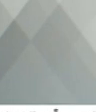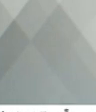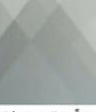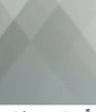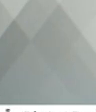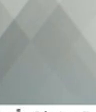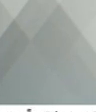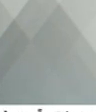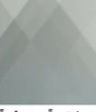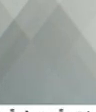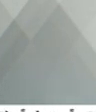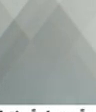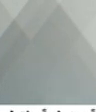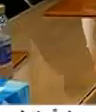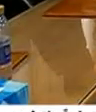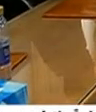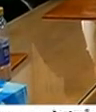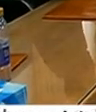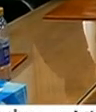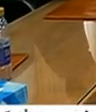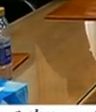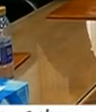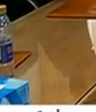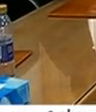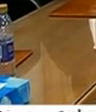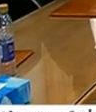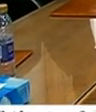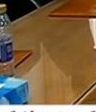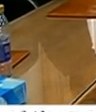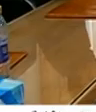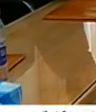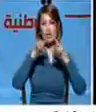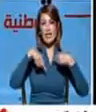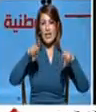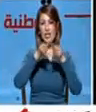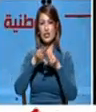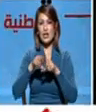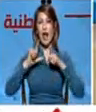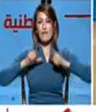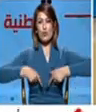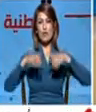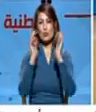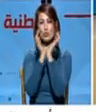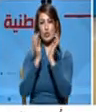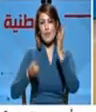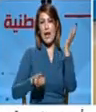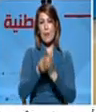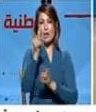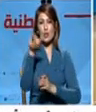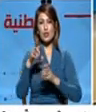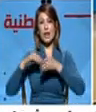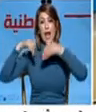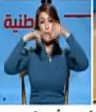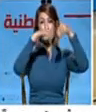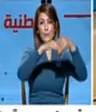ام اربع لجان على مستوى وزاره الشؤون الاجتماعيه متابعه